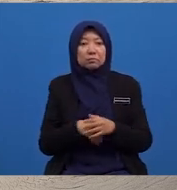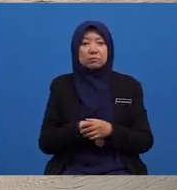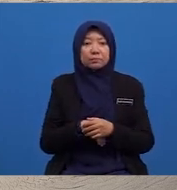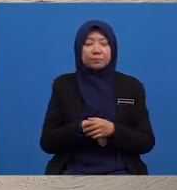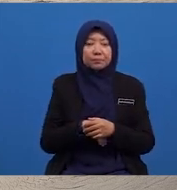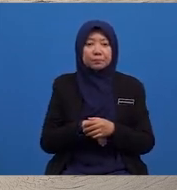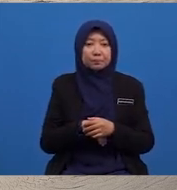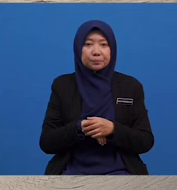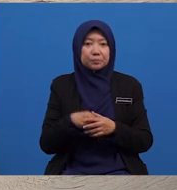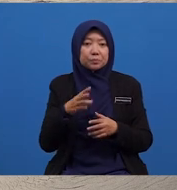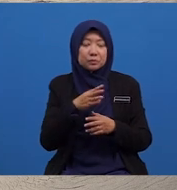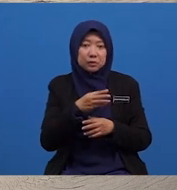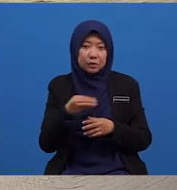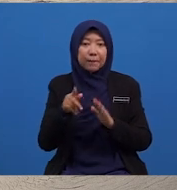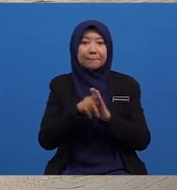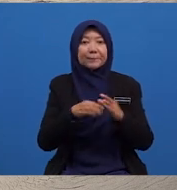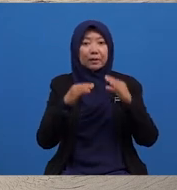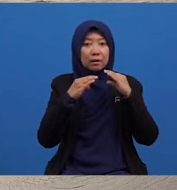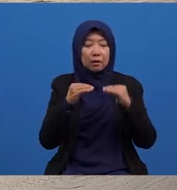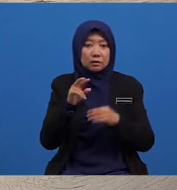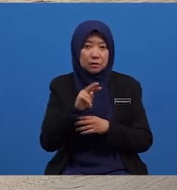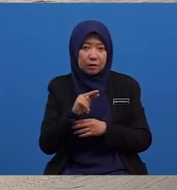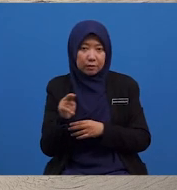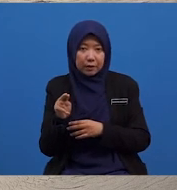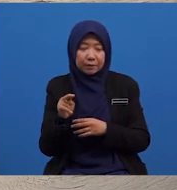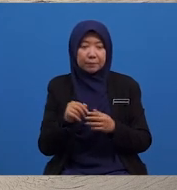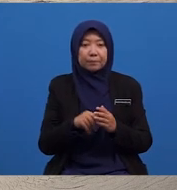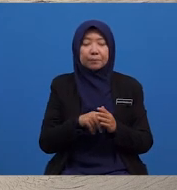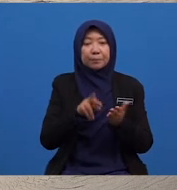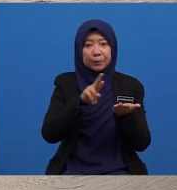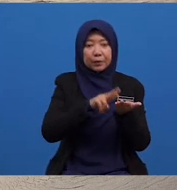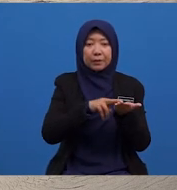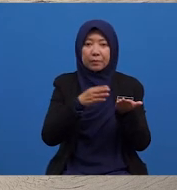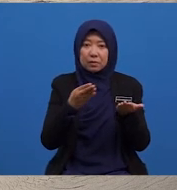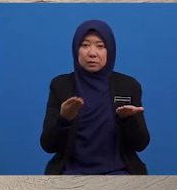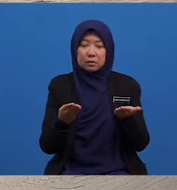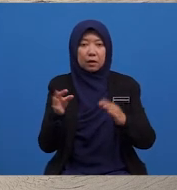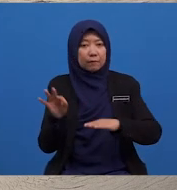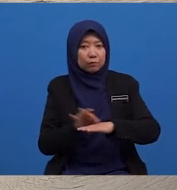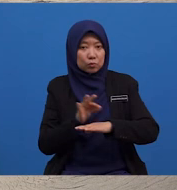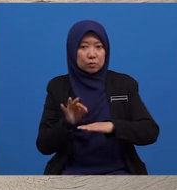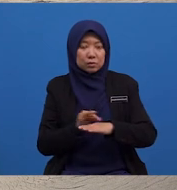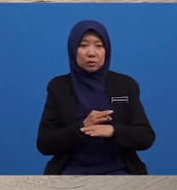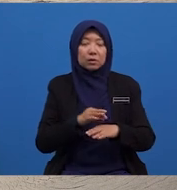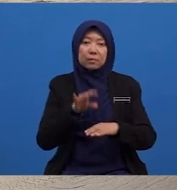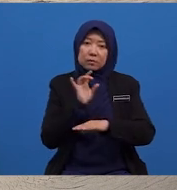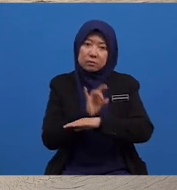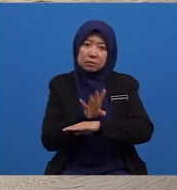teladan dan pengajaran. Bidalan ialah peribahasa yang berfungsi sebagai nasihat